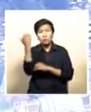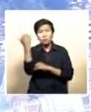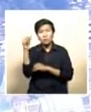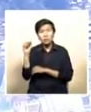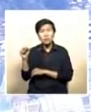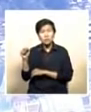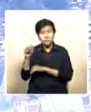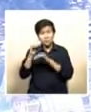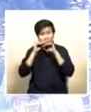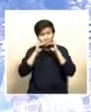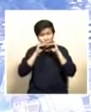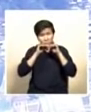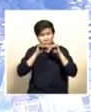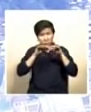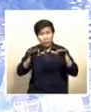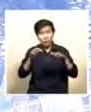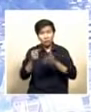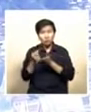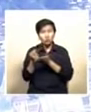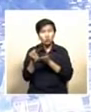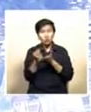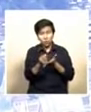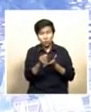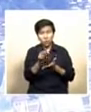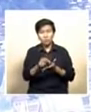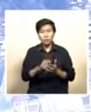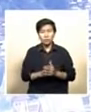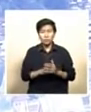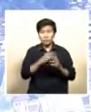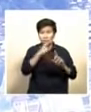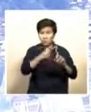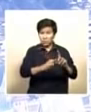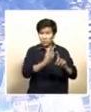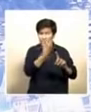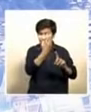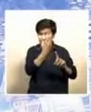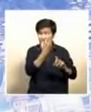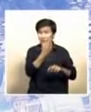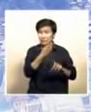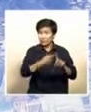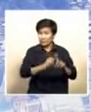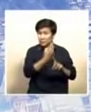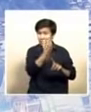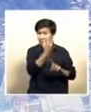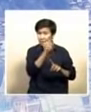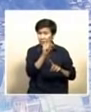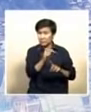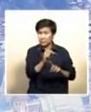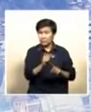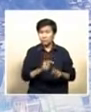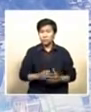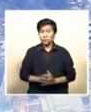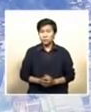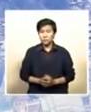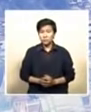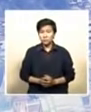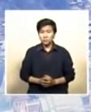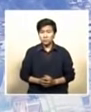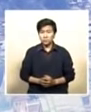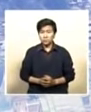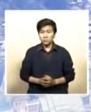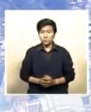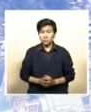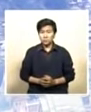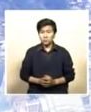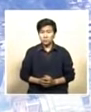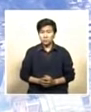กมวยกันเองถึงไม่มีคนดูก็เป็นความเสี่ยงของผู้ที่ชกมวยแล้วก็เมื่อถ่ายทอดออกไปก็จะเป็น